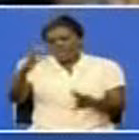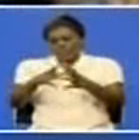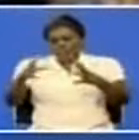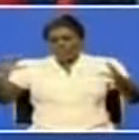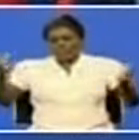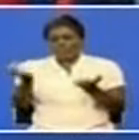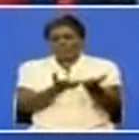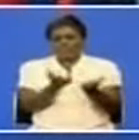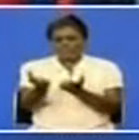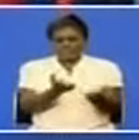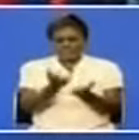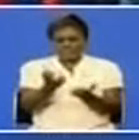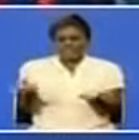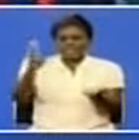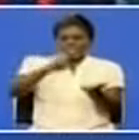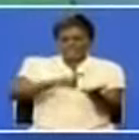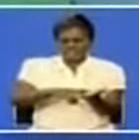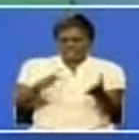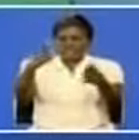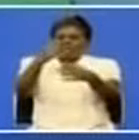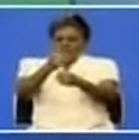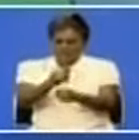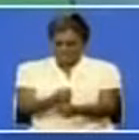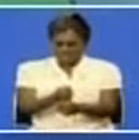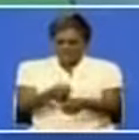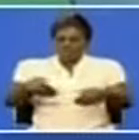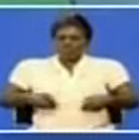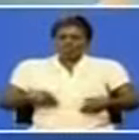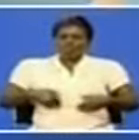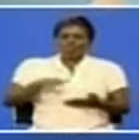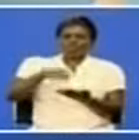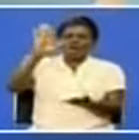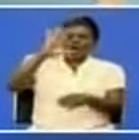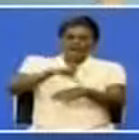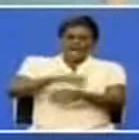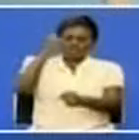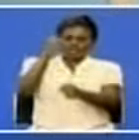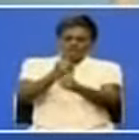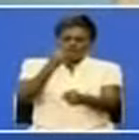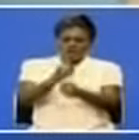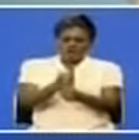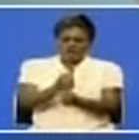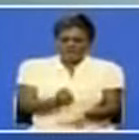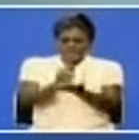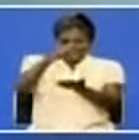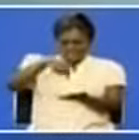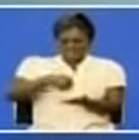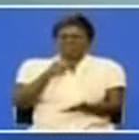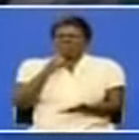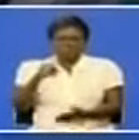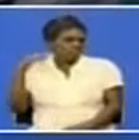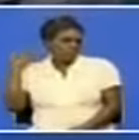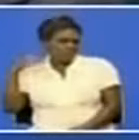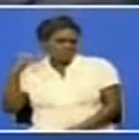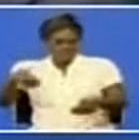kupanua biashara yao na kuisajili iwe kampuni ili vijana zaidi wapate ajira na kujikimu pasi na kujihusisha na